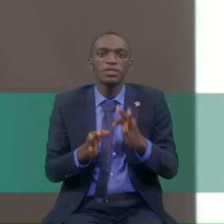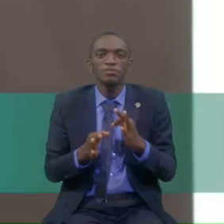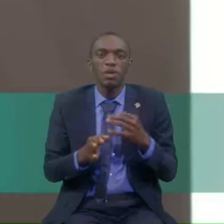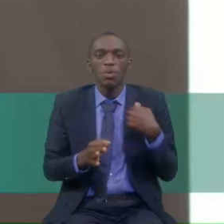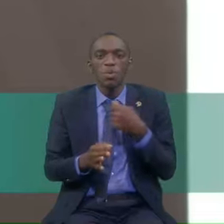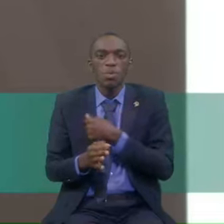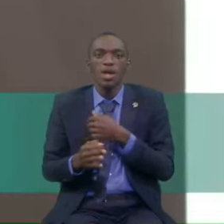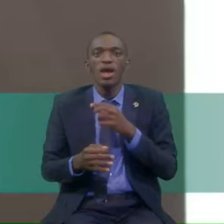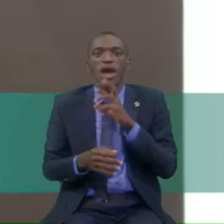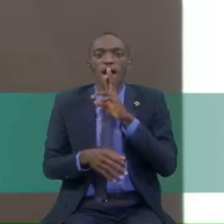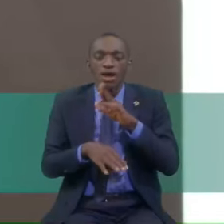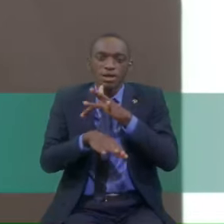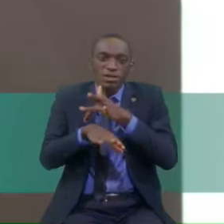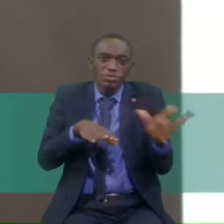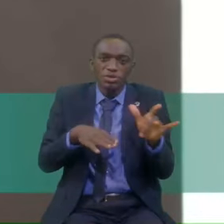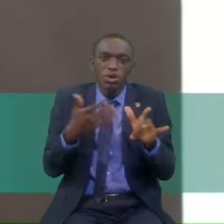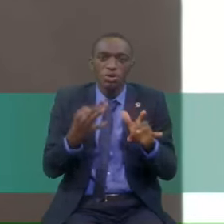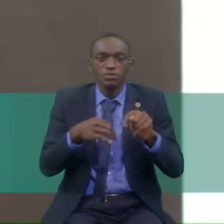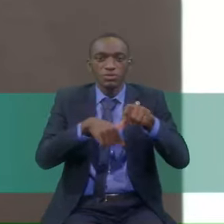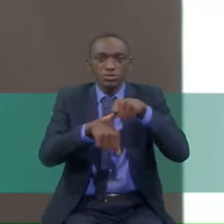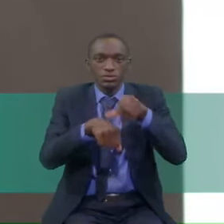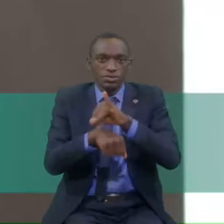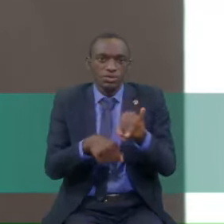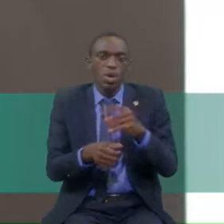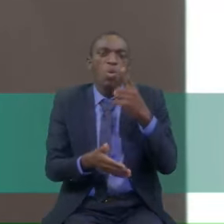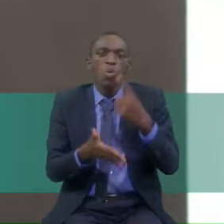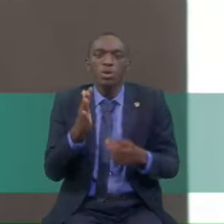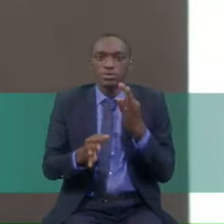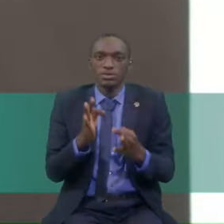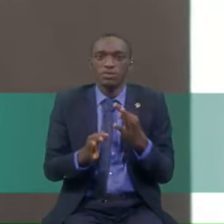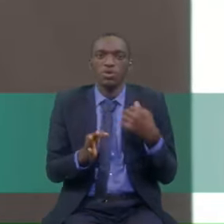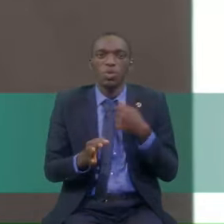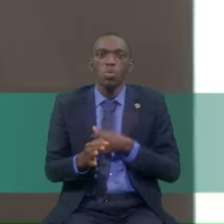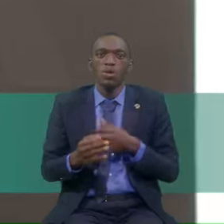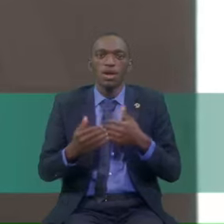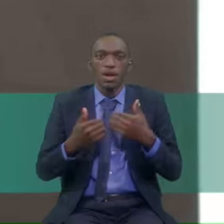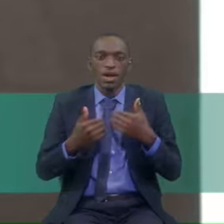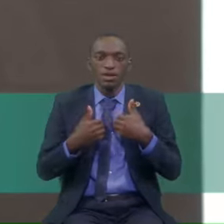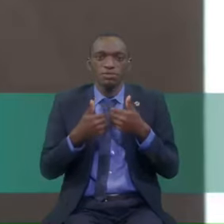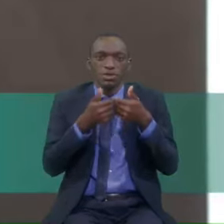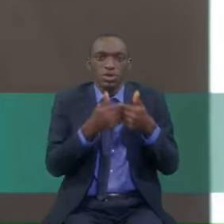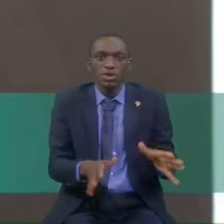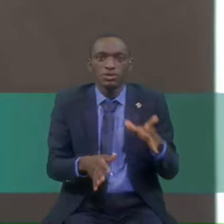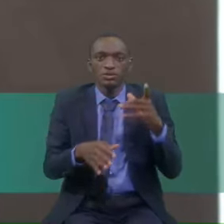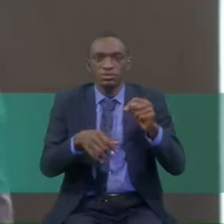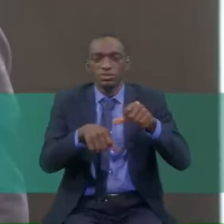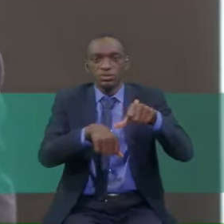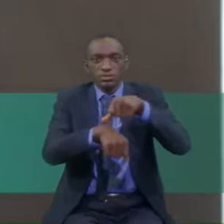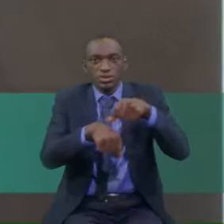Et si nous sommes vides de l'onction? Et si nous sommes privés de